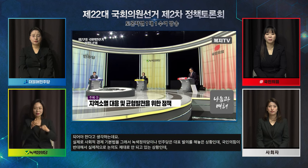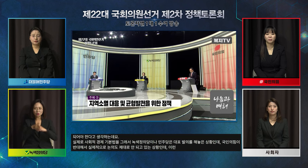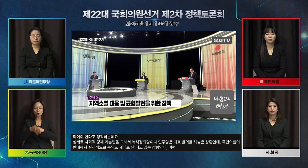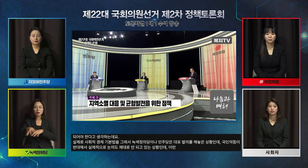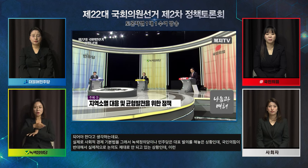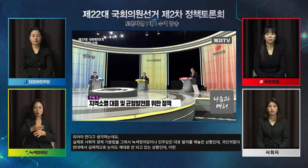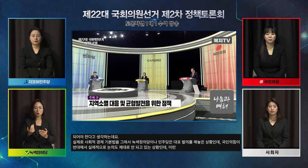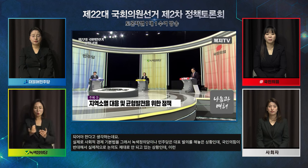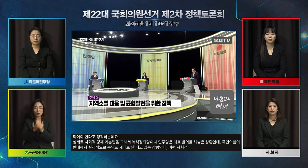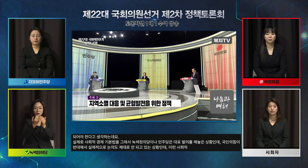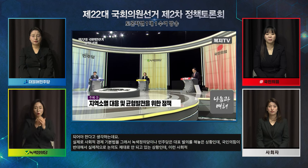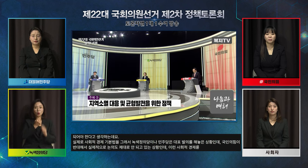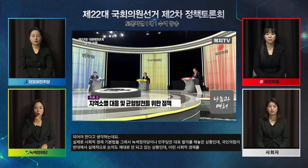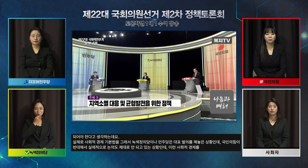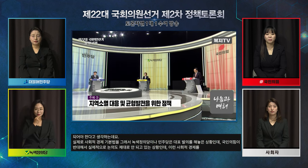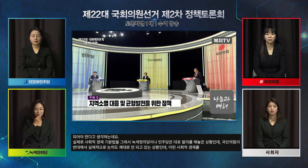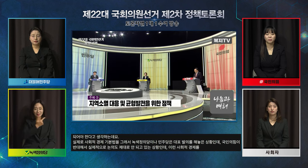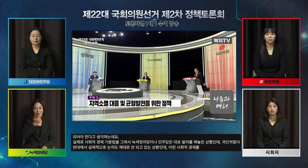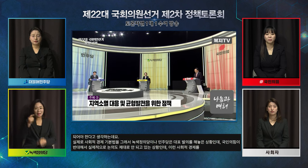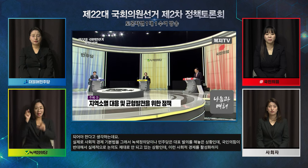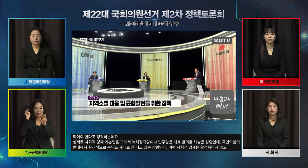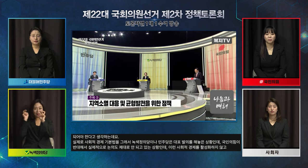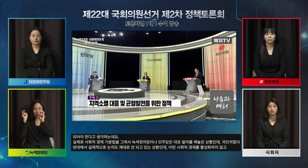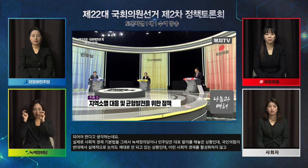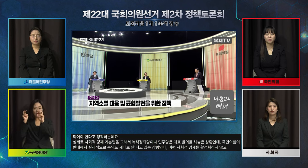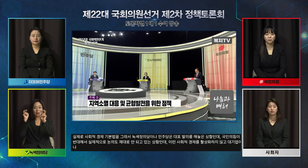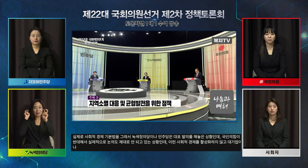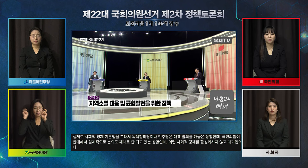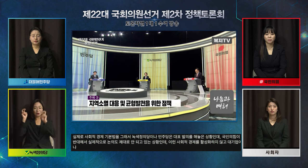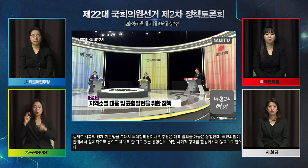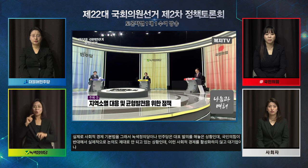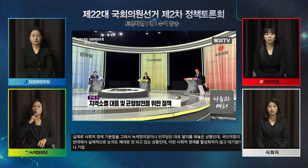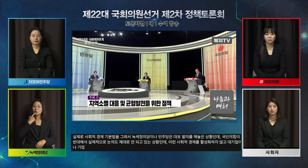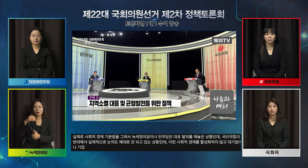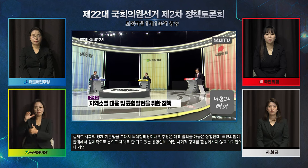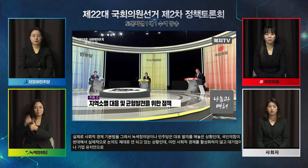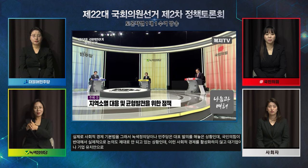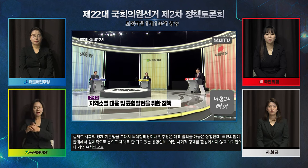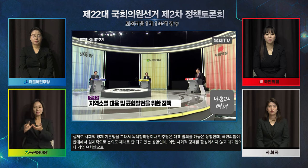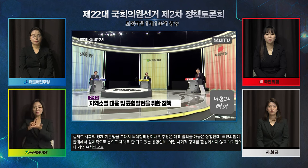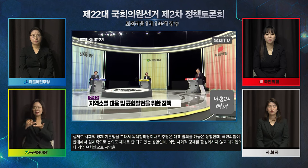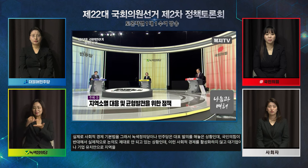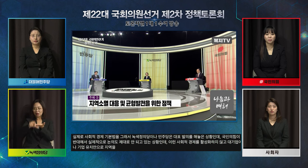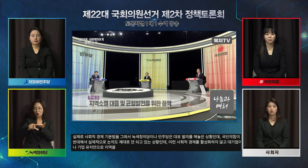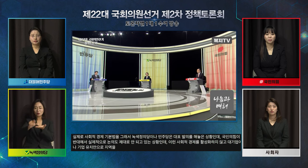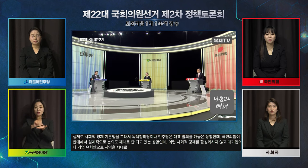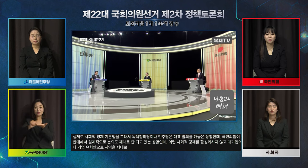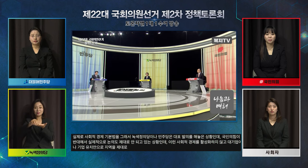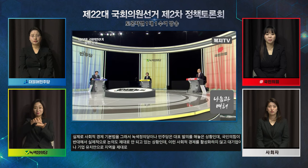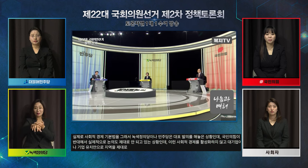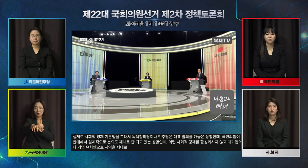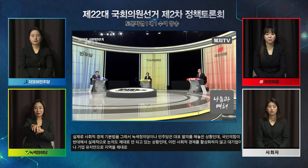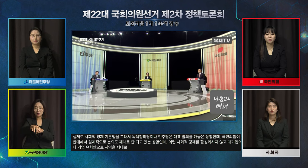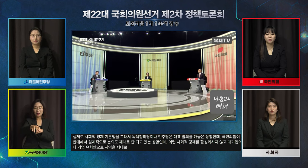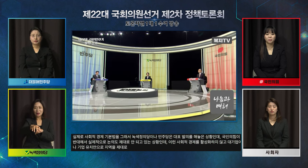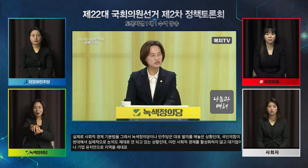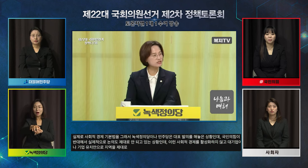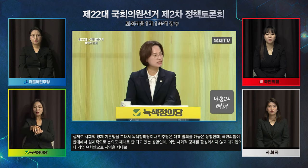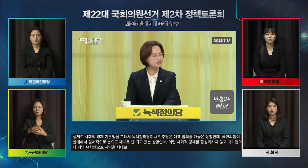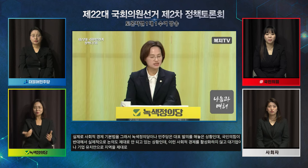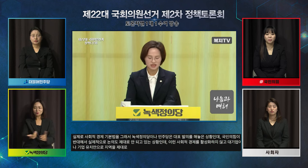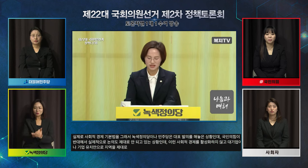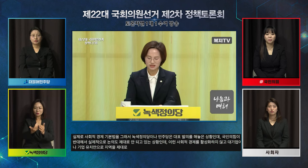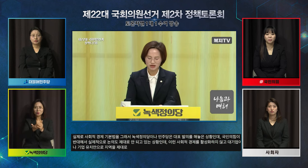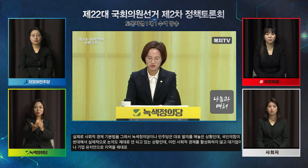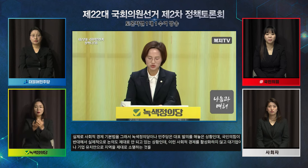활성화하지 않고 대기업이나 기업 유치만으로 지역을 제대로 소멸하는 걸 막을 수